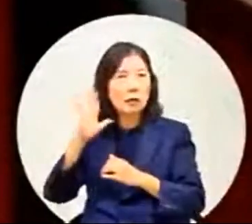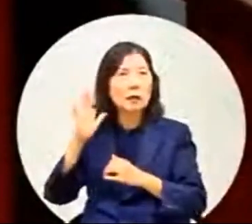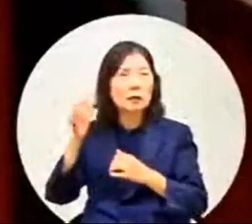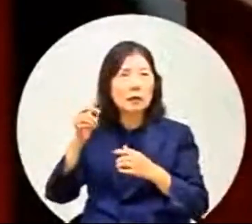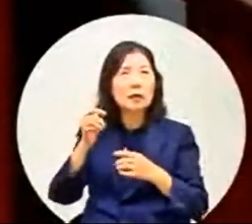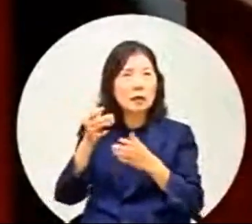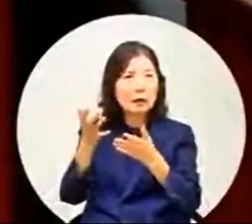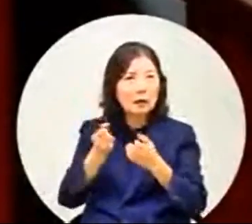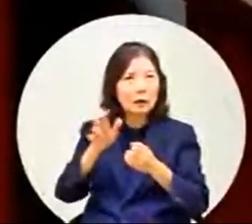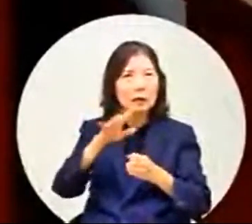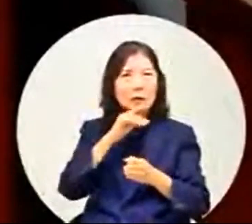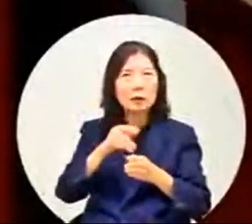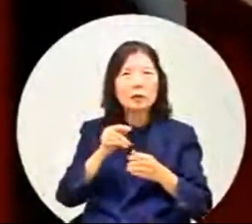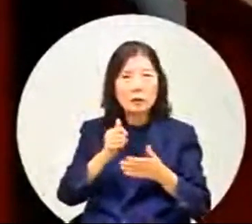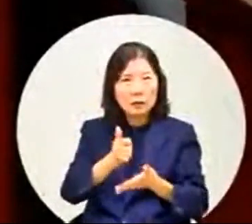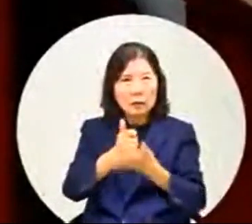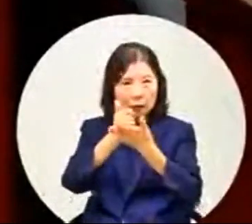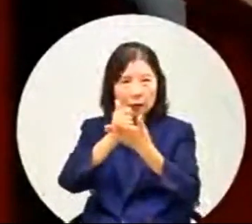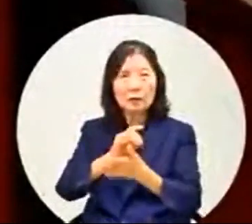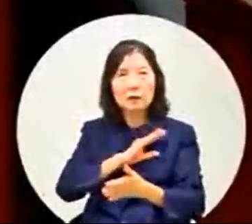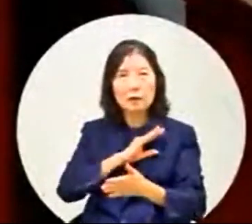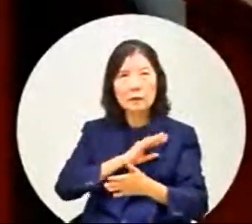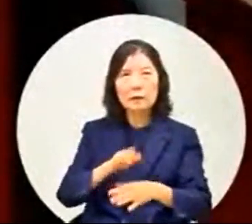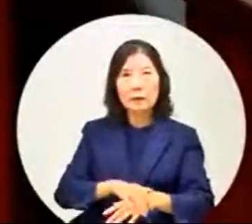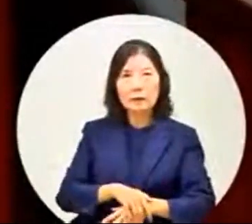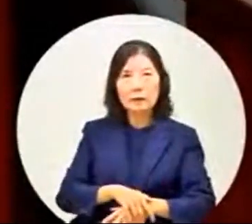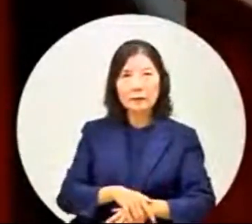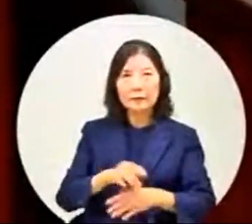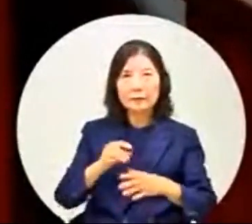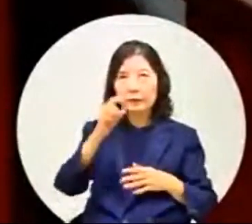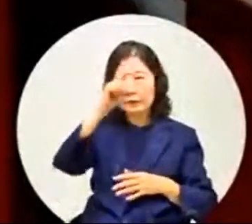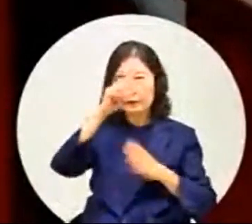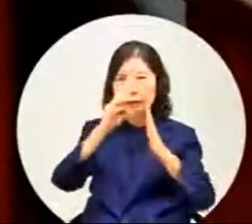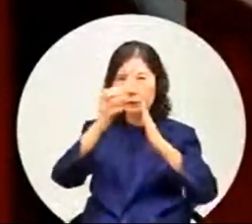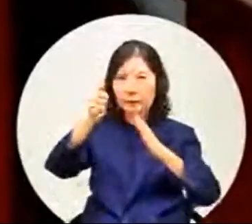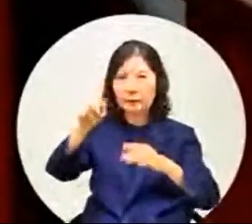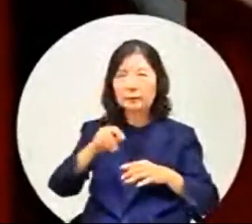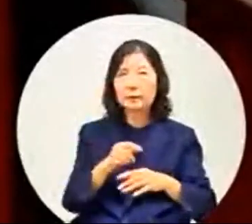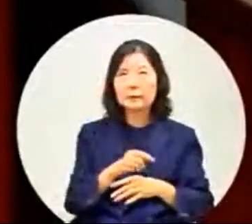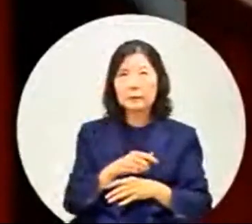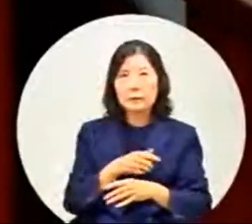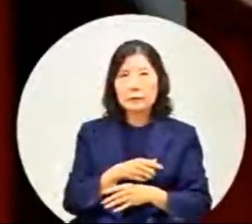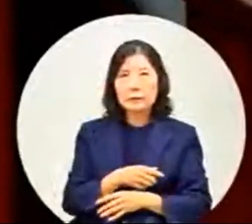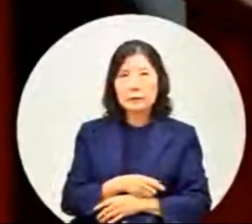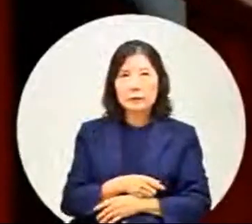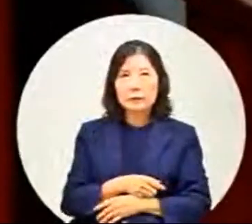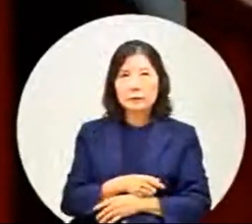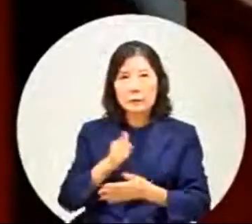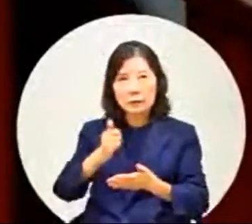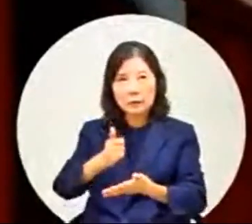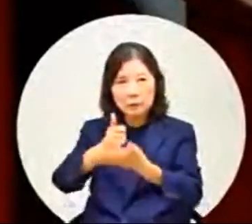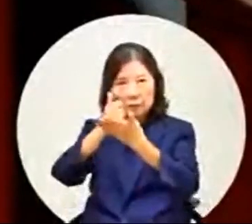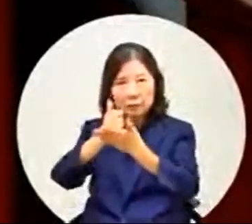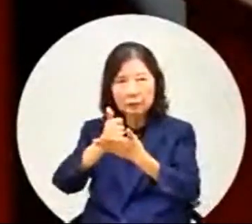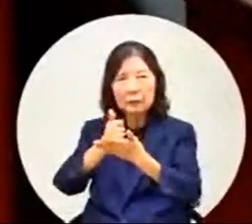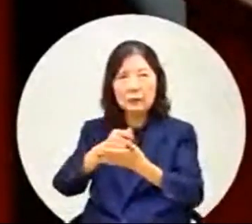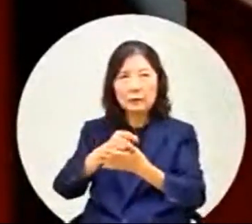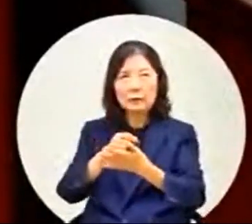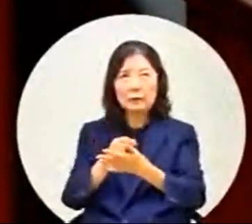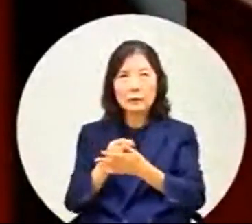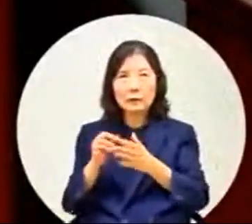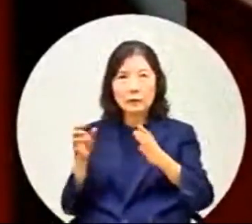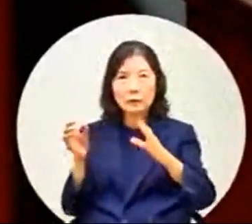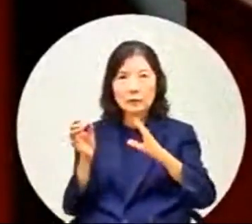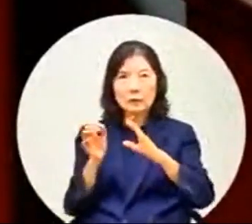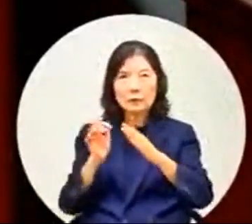这个部分我们就予以尊重。那么我们也希望说局长必须要体谅尊重，并且纳入地